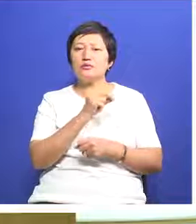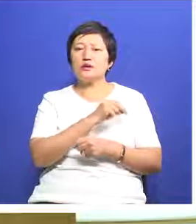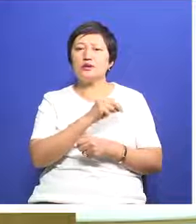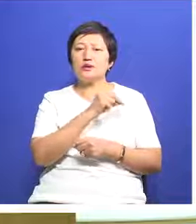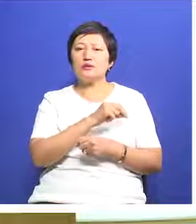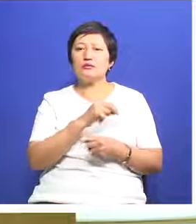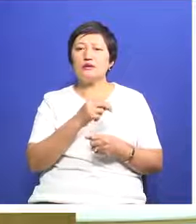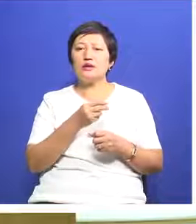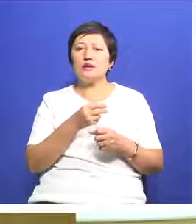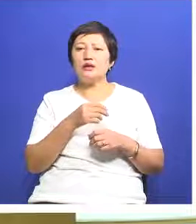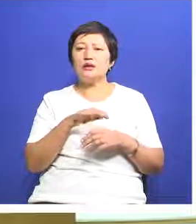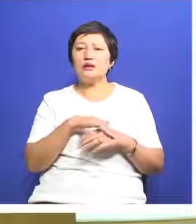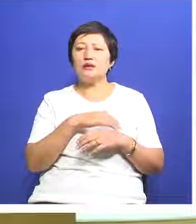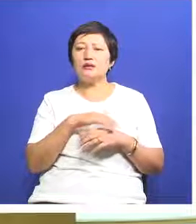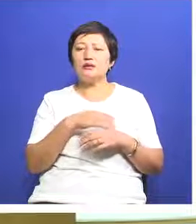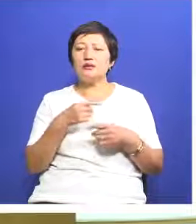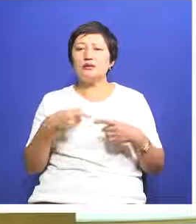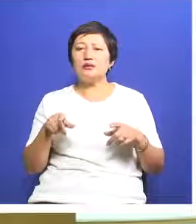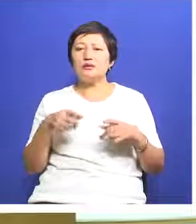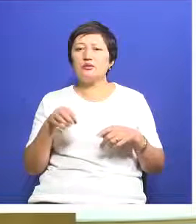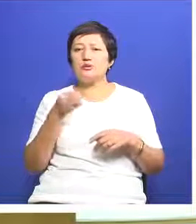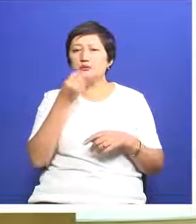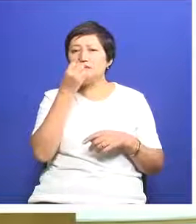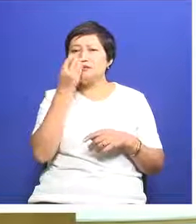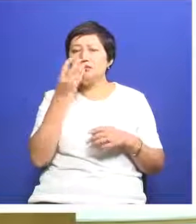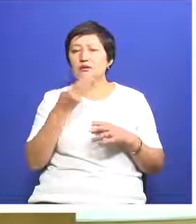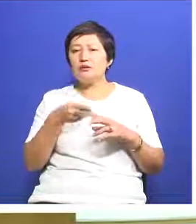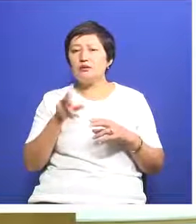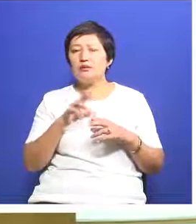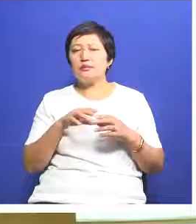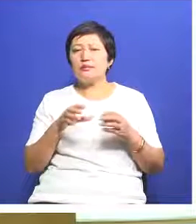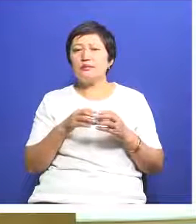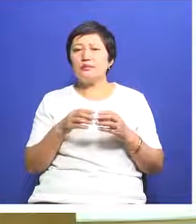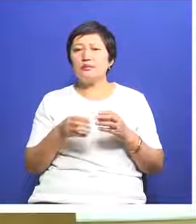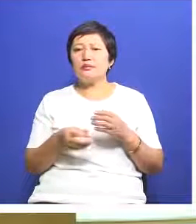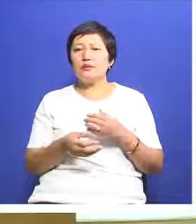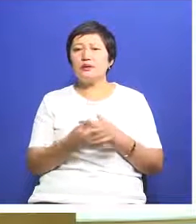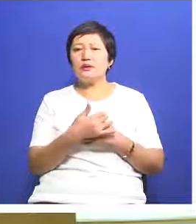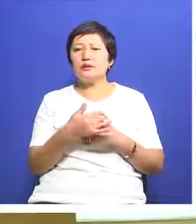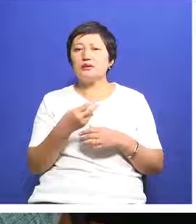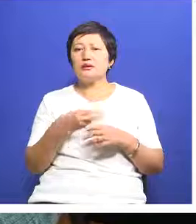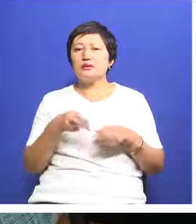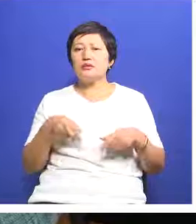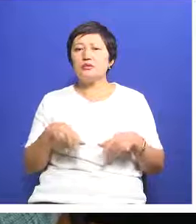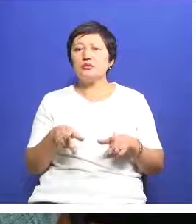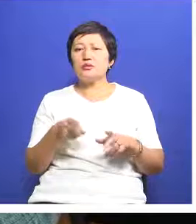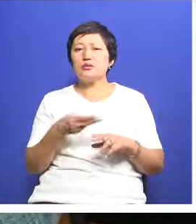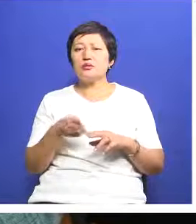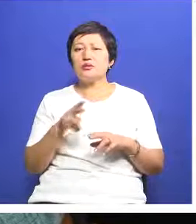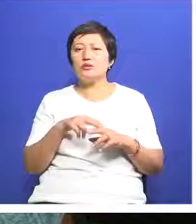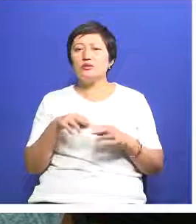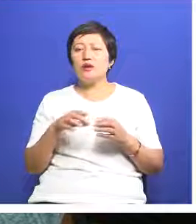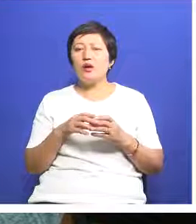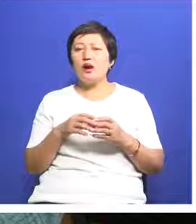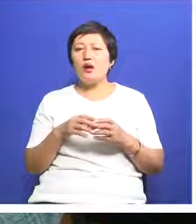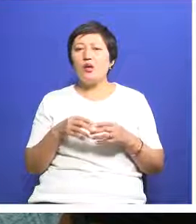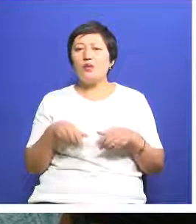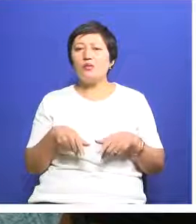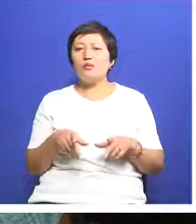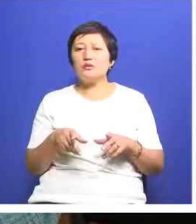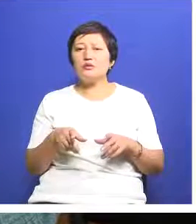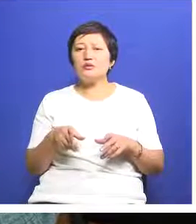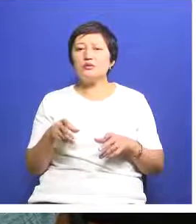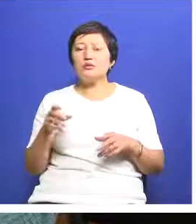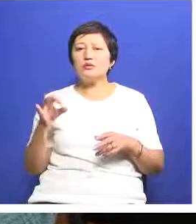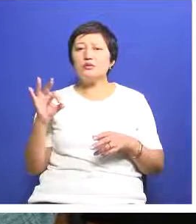жатыр. Тазалығы, басқасы, гүлегүлі оның баратын жолы, оған баратын